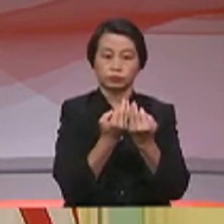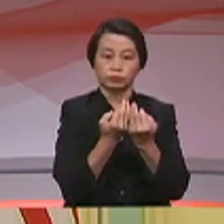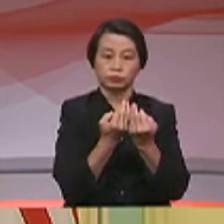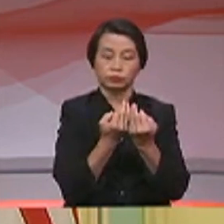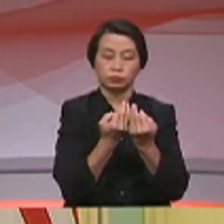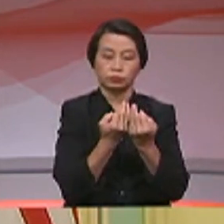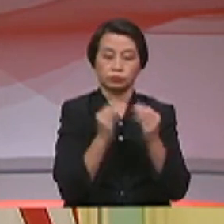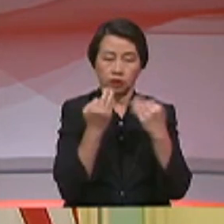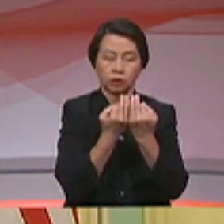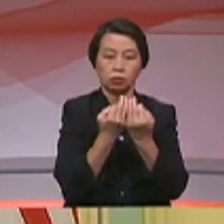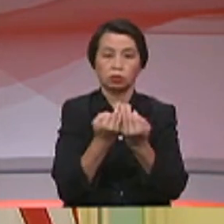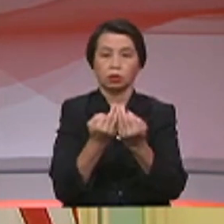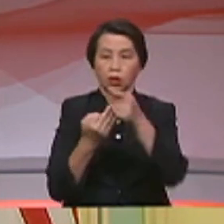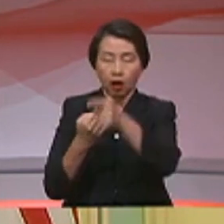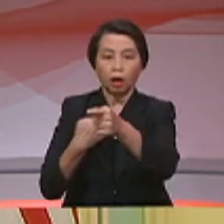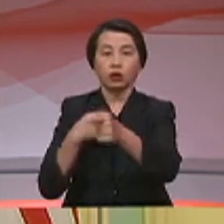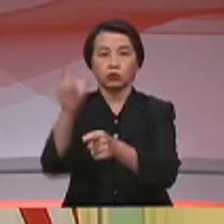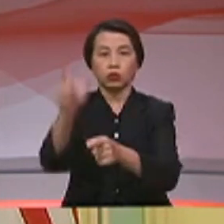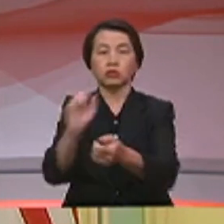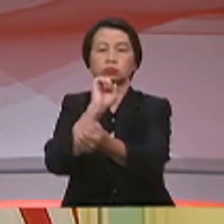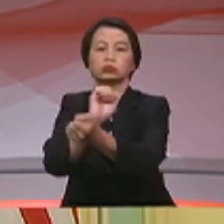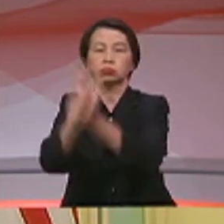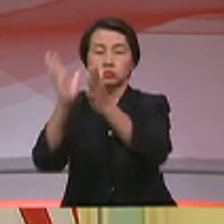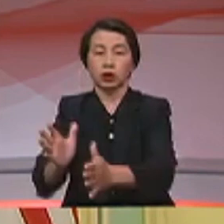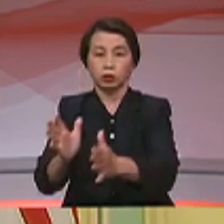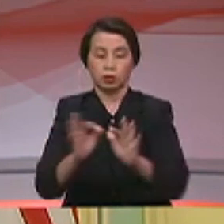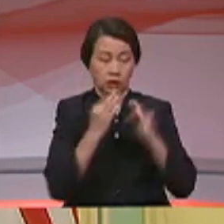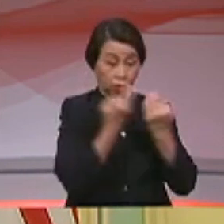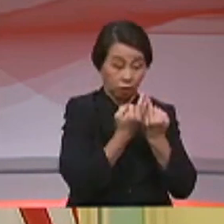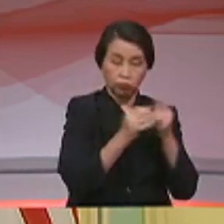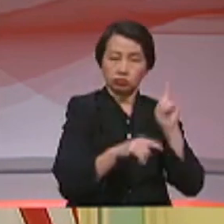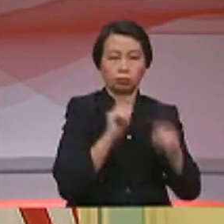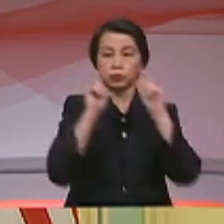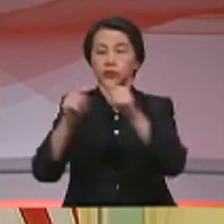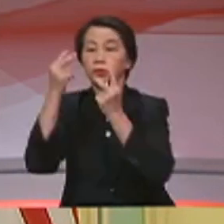menjadi banduan misalnya, tidak dibenarkan melawat